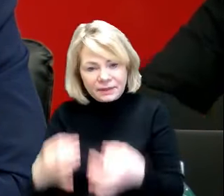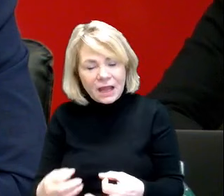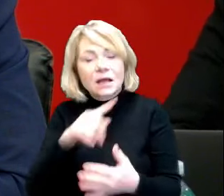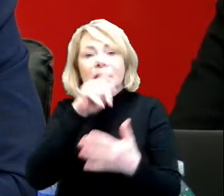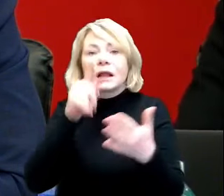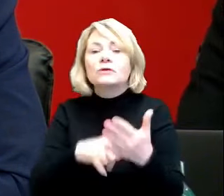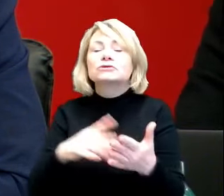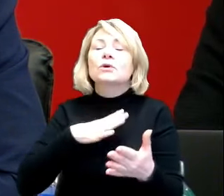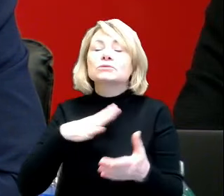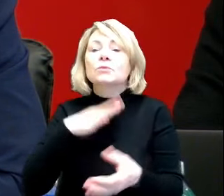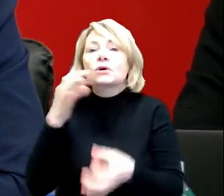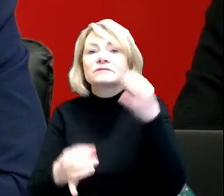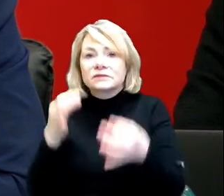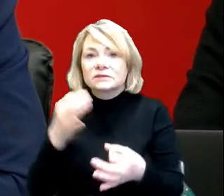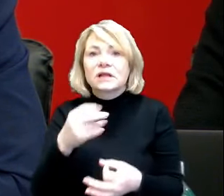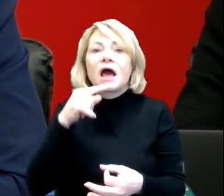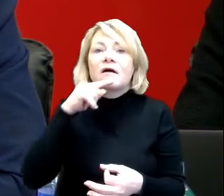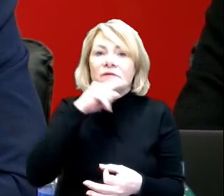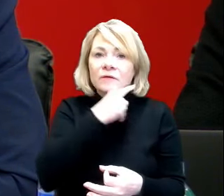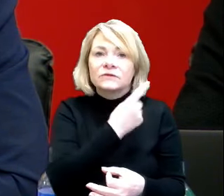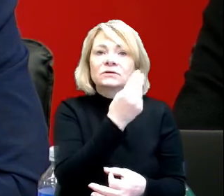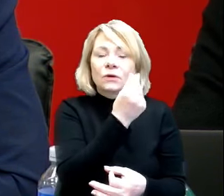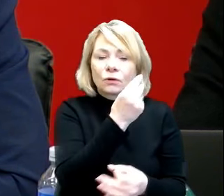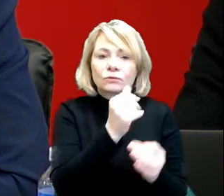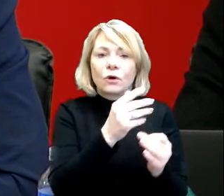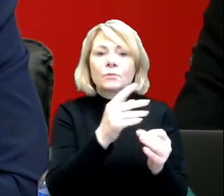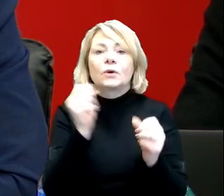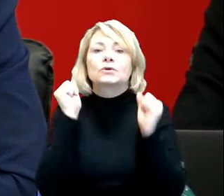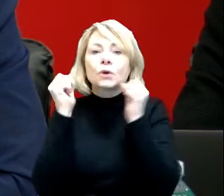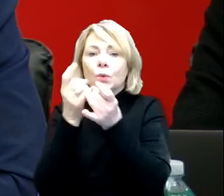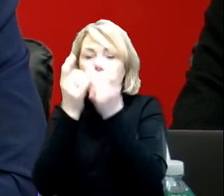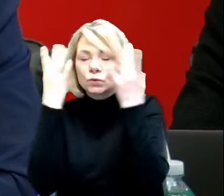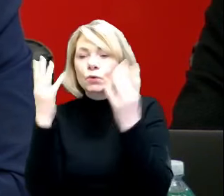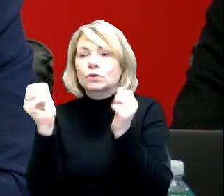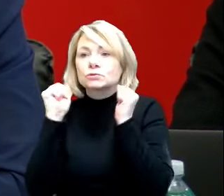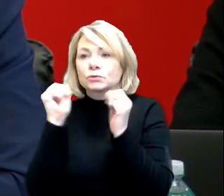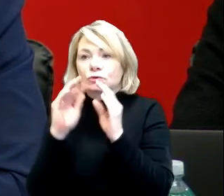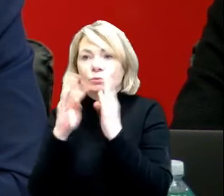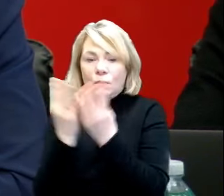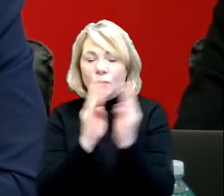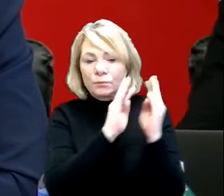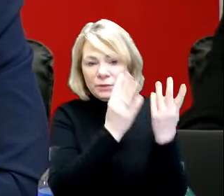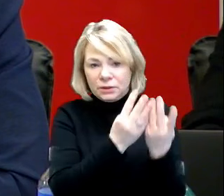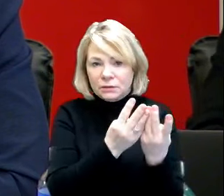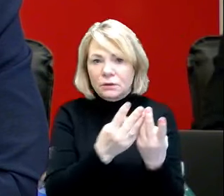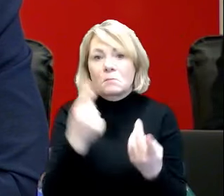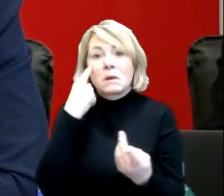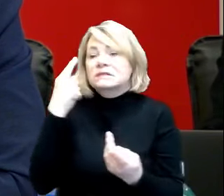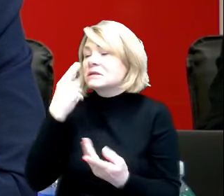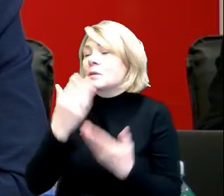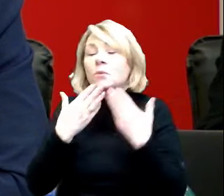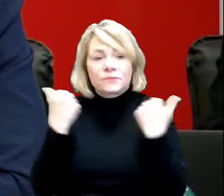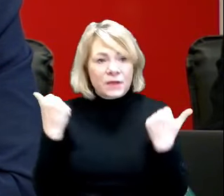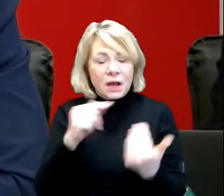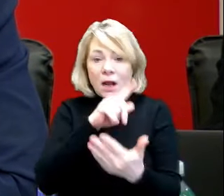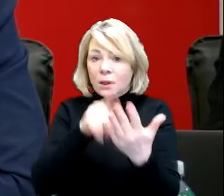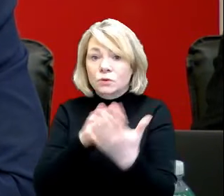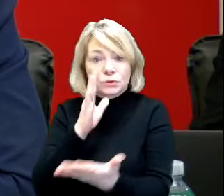finansų ekonomikos kultūros švietimo ir sporto komitetuose pritarta be pastabų ar turėtumėt klausimų